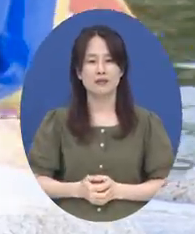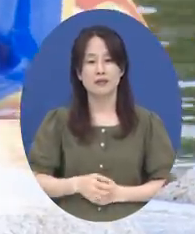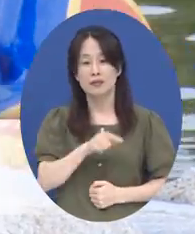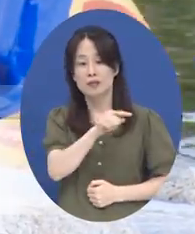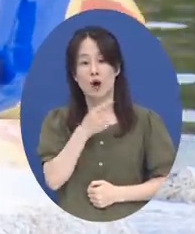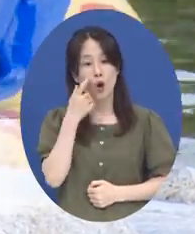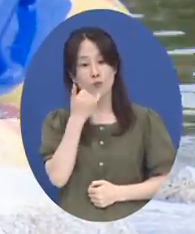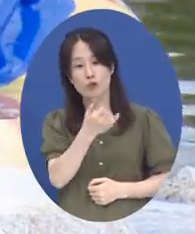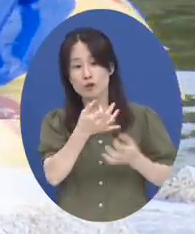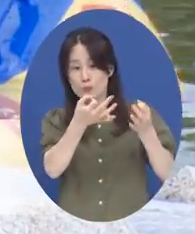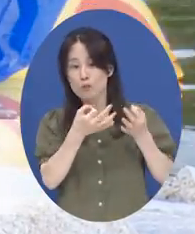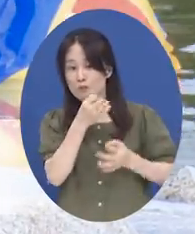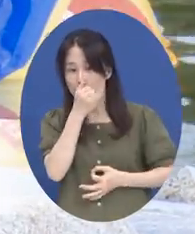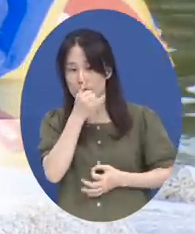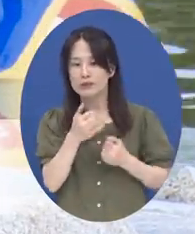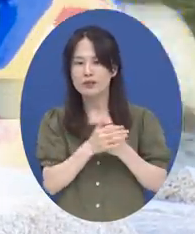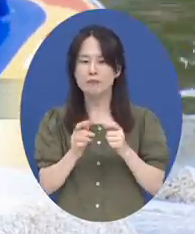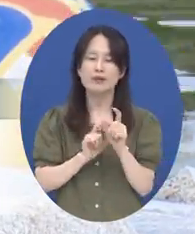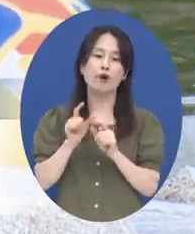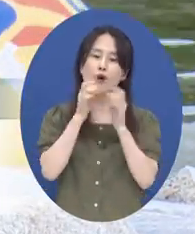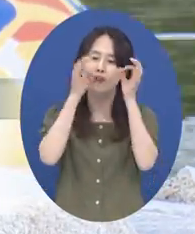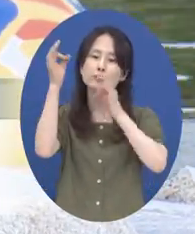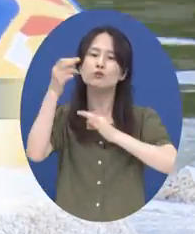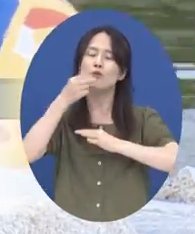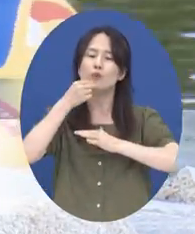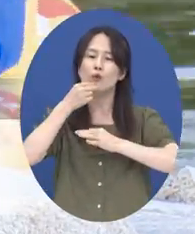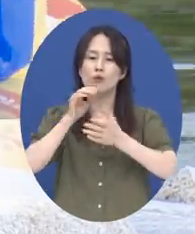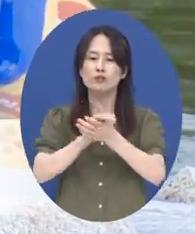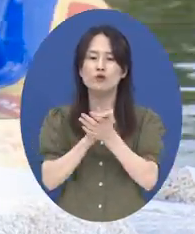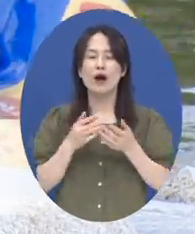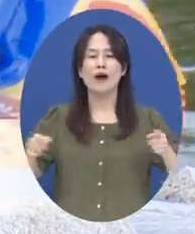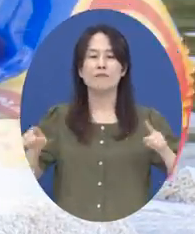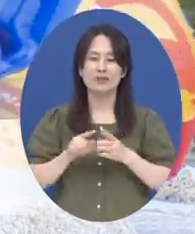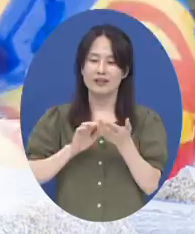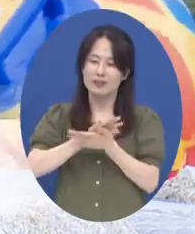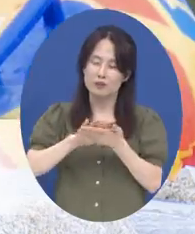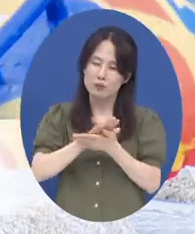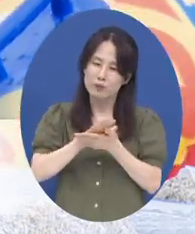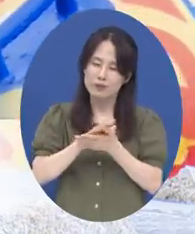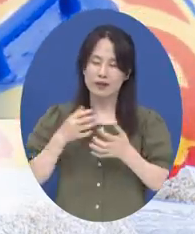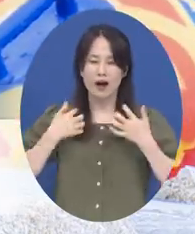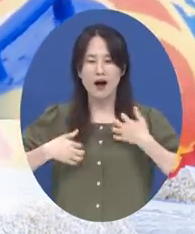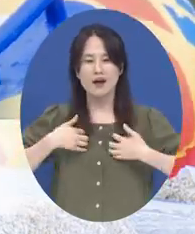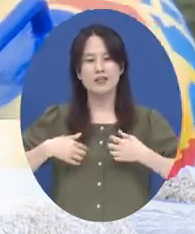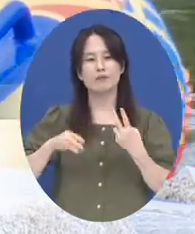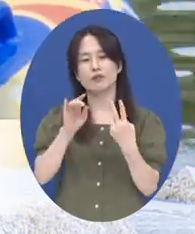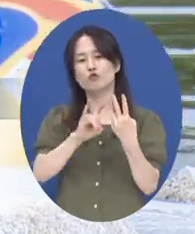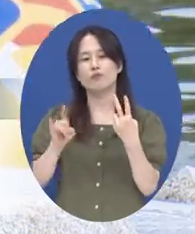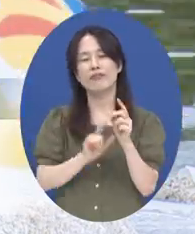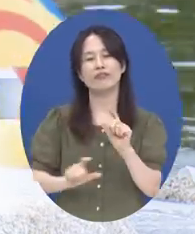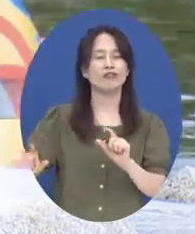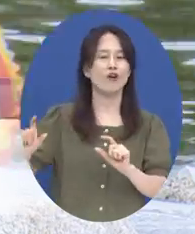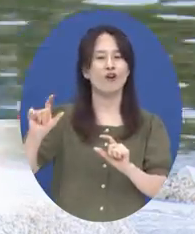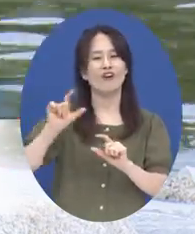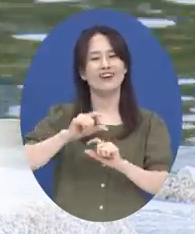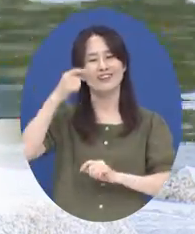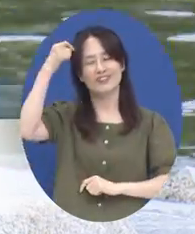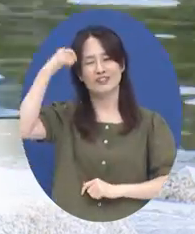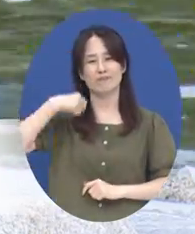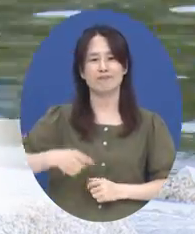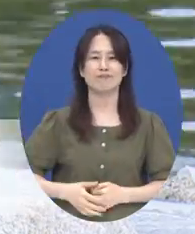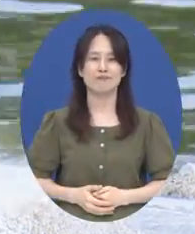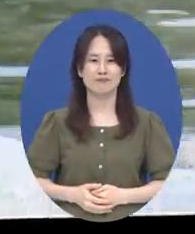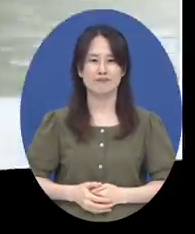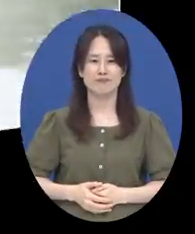여기 부모님이 보고 계시니까 더 안전하고 친구들이랑 더 놀고 있으니까 원플러스만